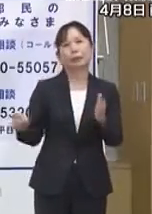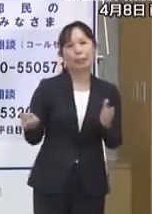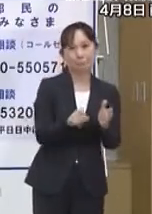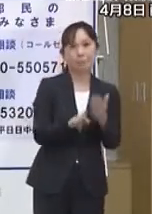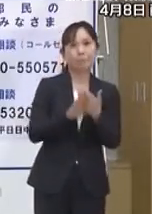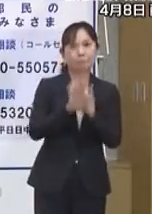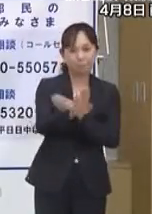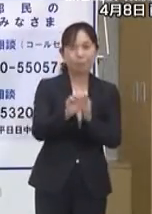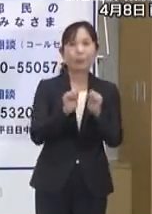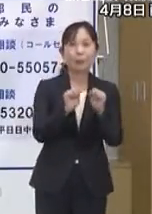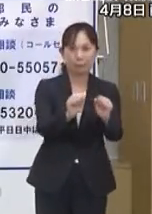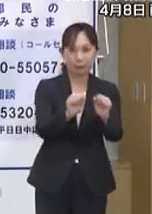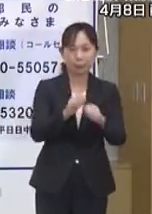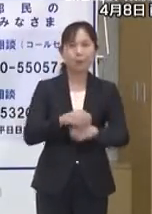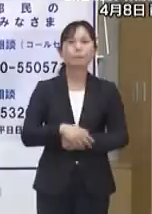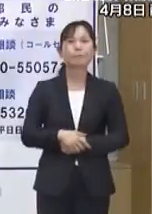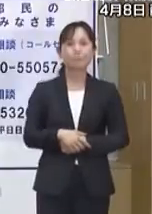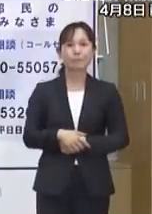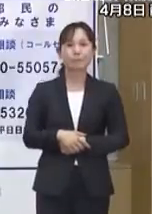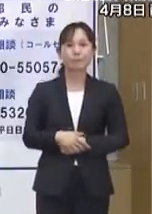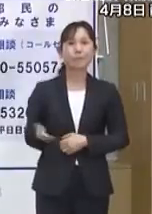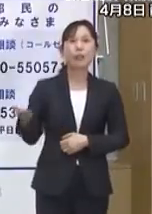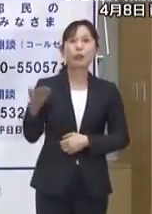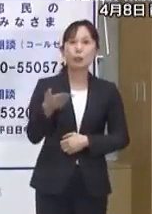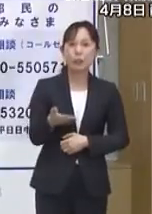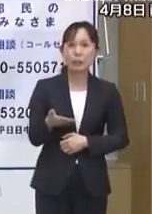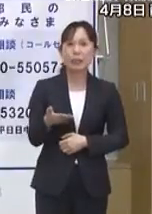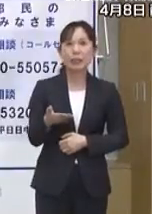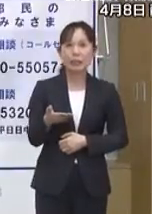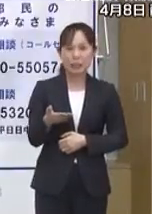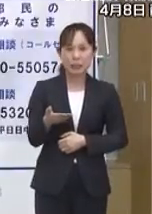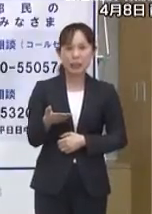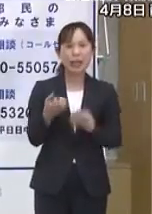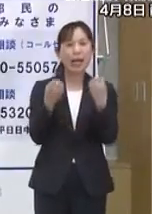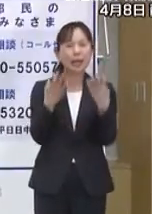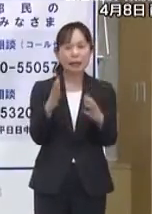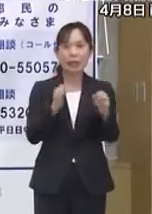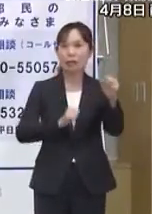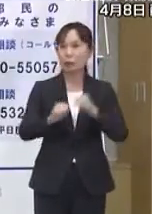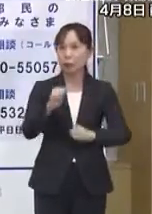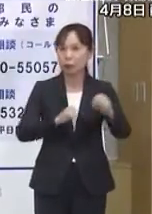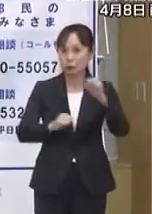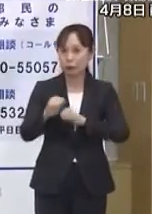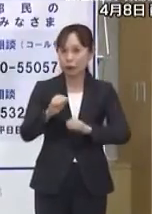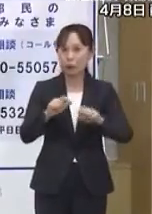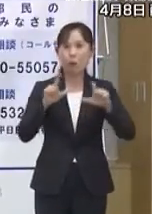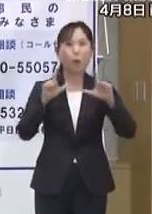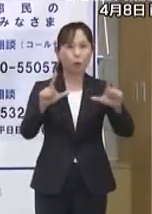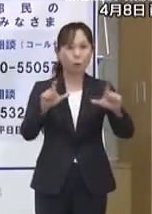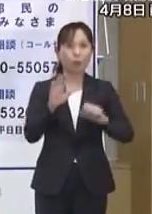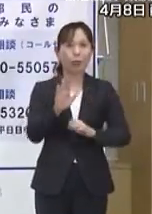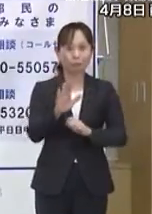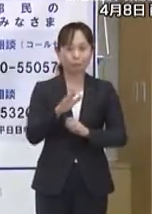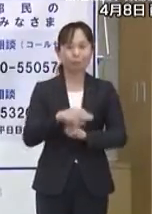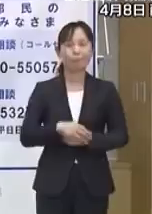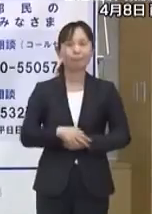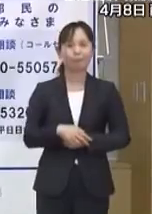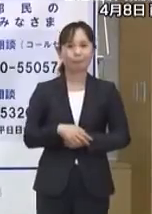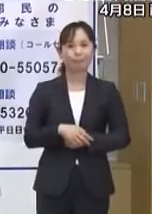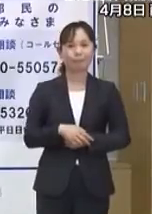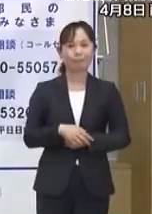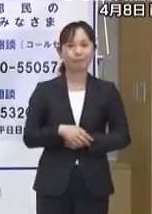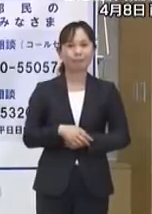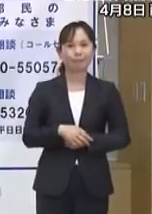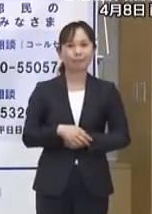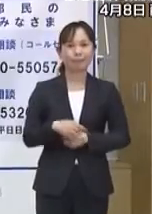ます次に緊急事態宣言を受けてこの新たな取り組みについてもご報告いたしますこの感